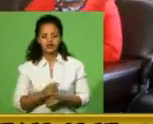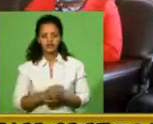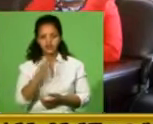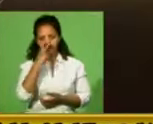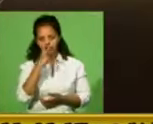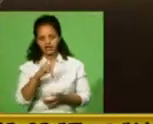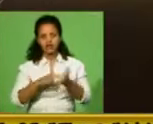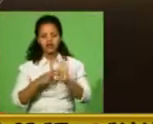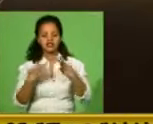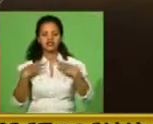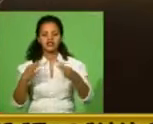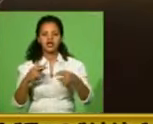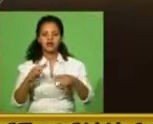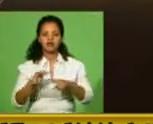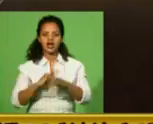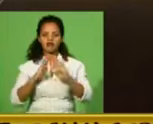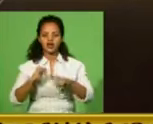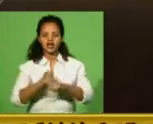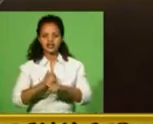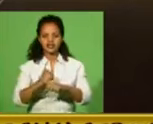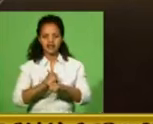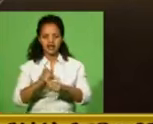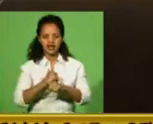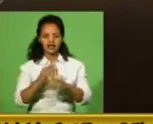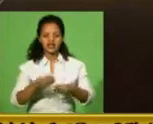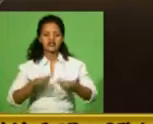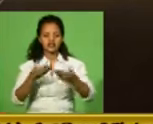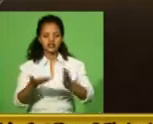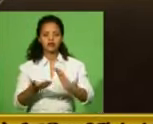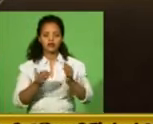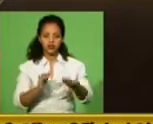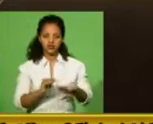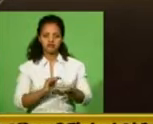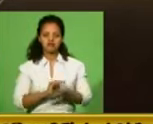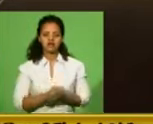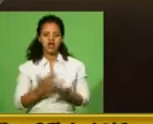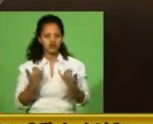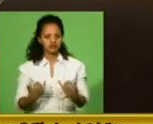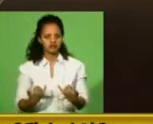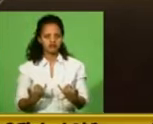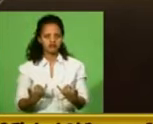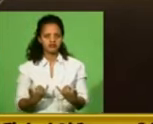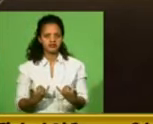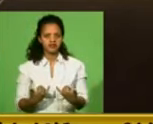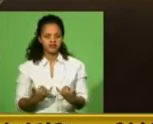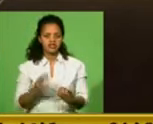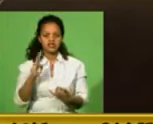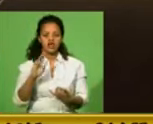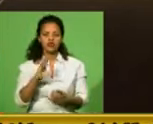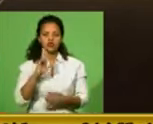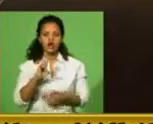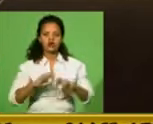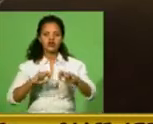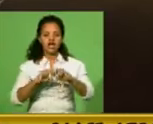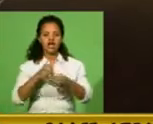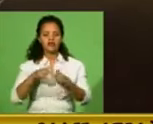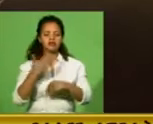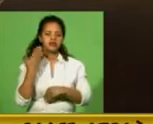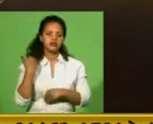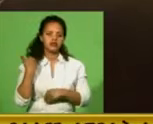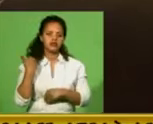አይተናል ማለት ነው። የጤና ባለሙያዎች ስልጠና የተሰጠ ቢሆንም አሁንም ሳንኩራ ወረዳ አካባቢ